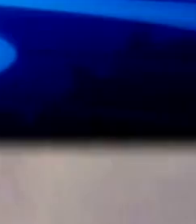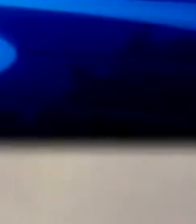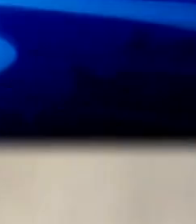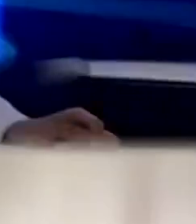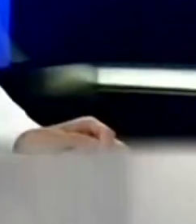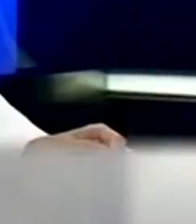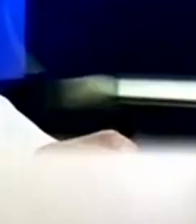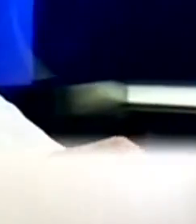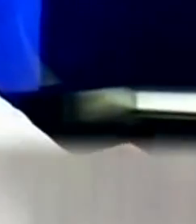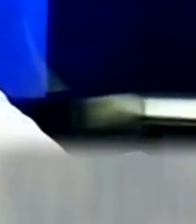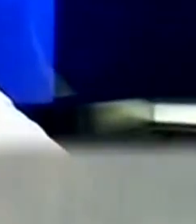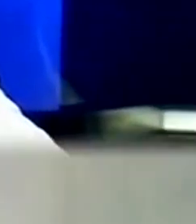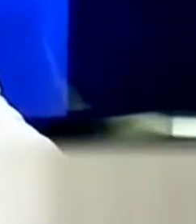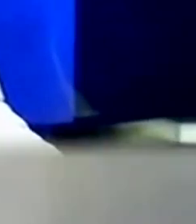道。